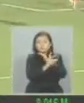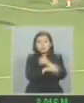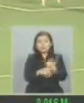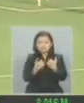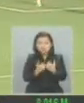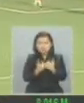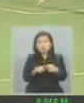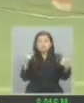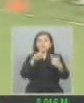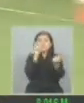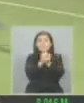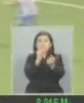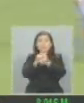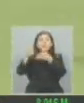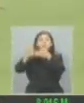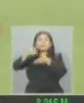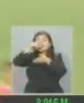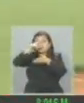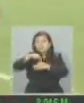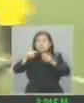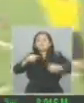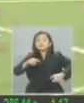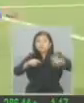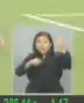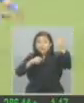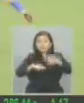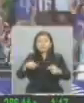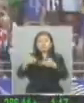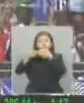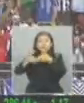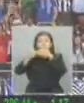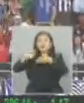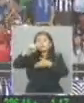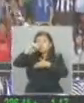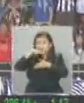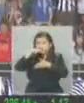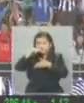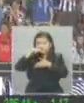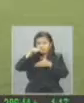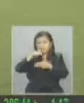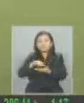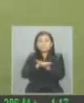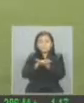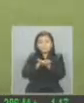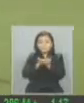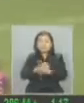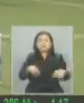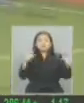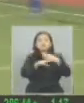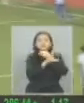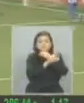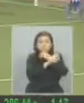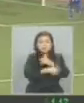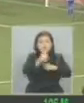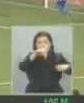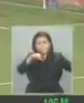ปิดบ้านชนะการท่าเรือไทยไป 2-1 นะคะโดยการท่าเรือไทยขออภัยค่ะโดยศรีราชานั้นได้ประตูจาก